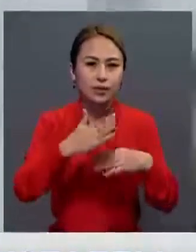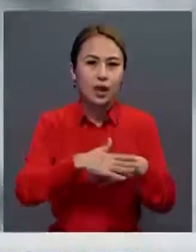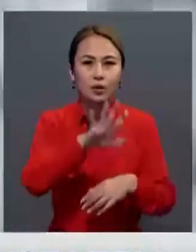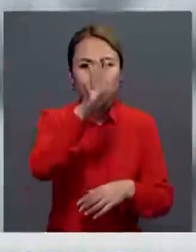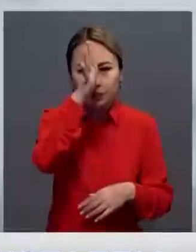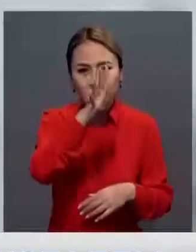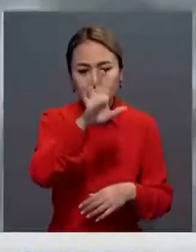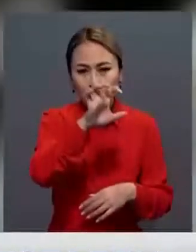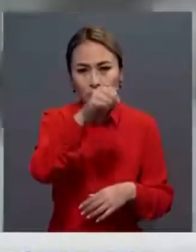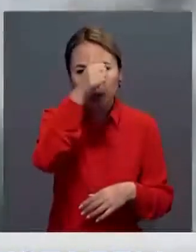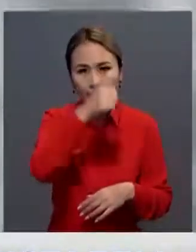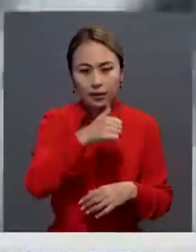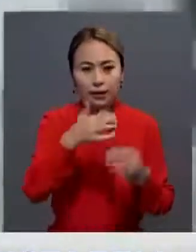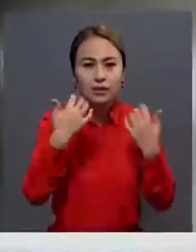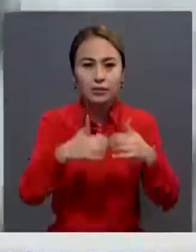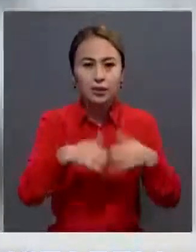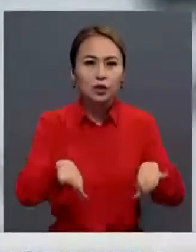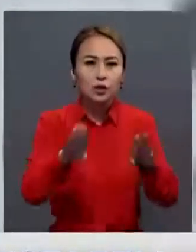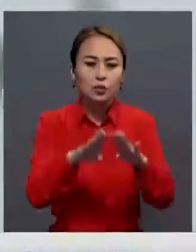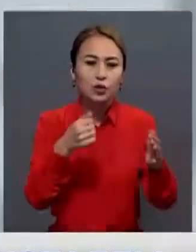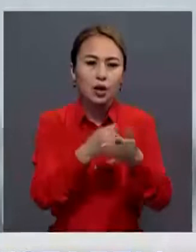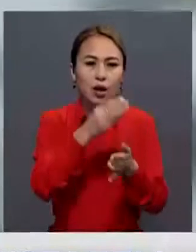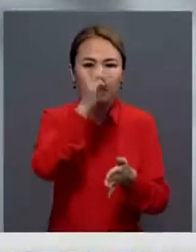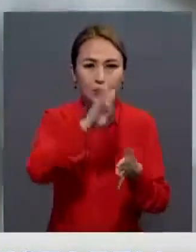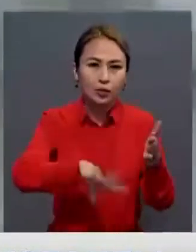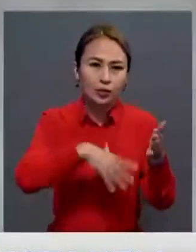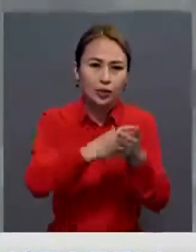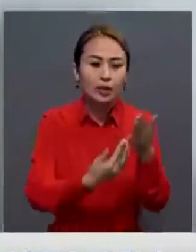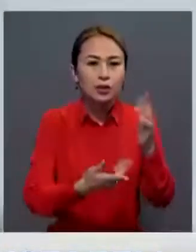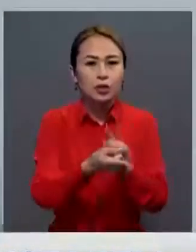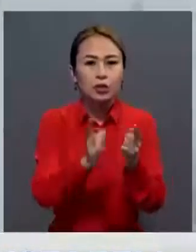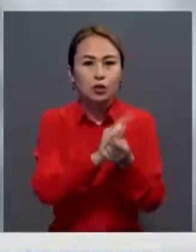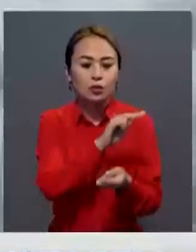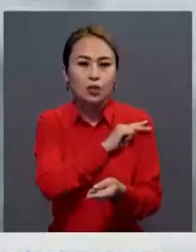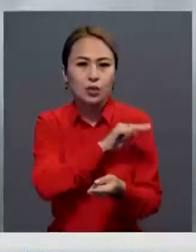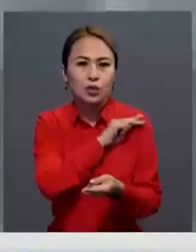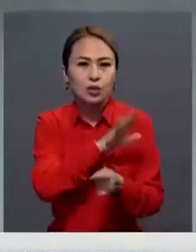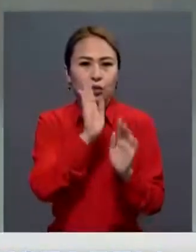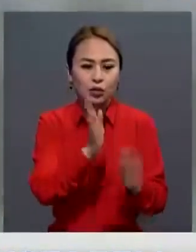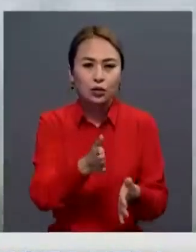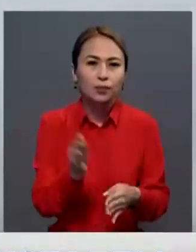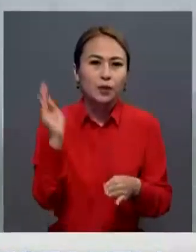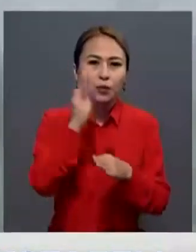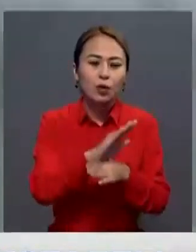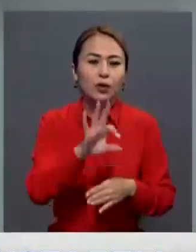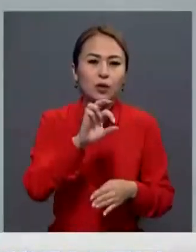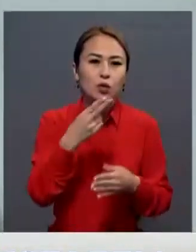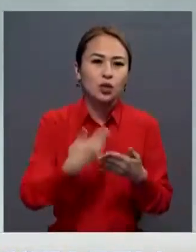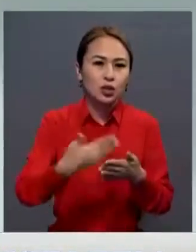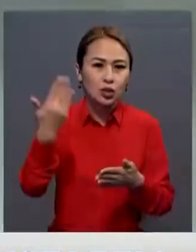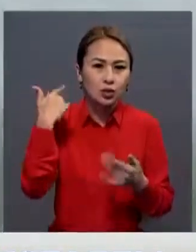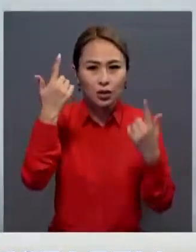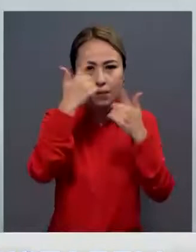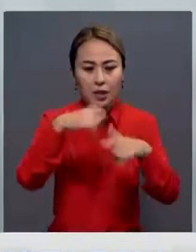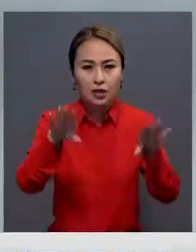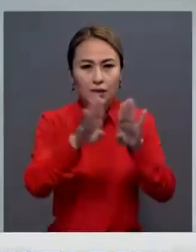тартылады. Яғни 500 айлық есептік көрсеткішке дейінгі мөлшерде айыппұл төлейді, немесе түзету жұмыстарына жегіледі. Бұған дейін